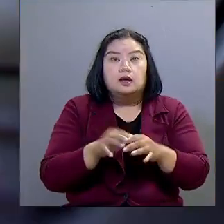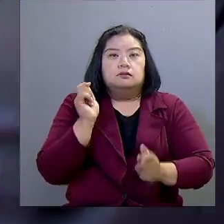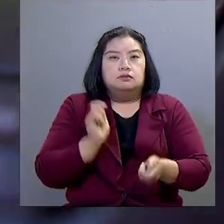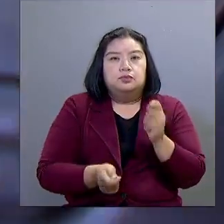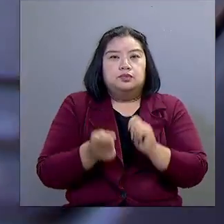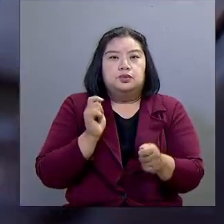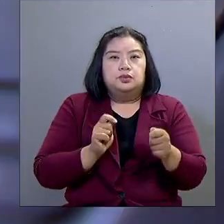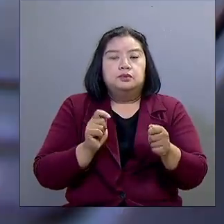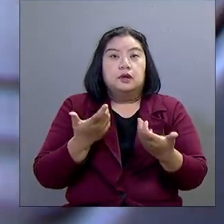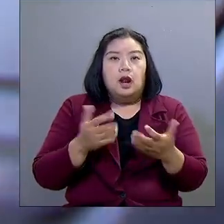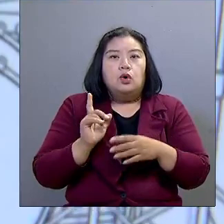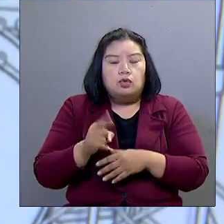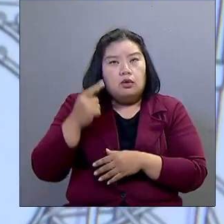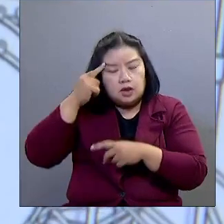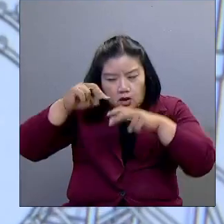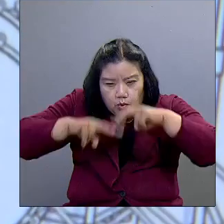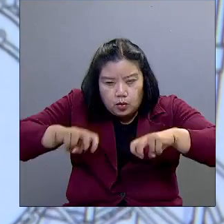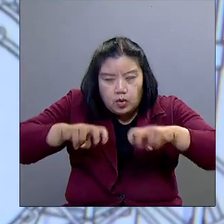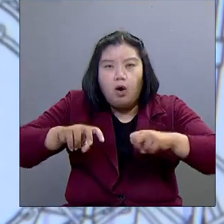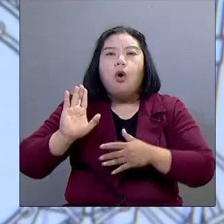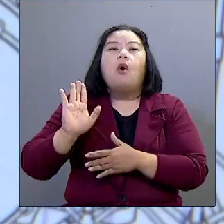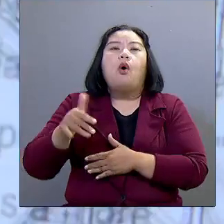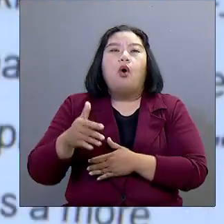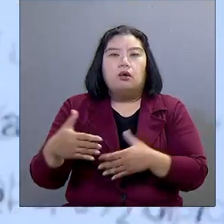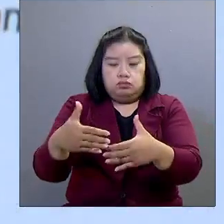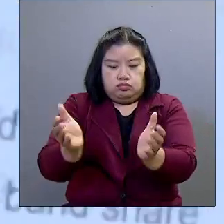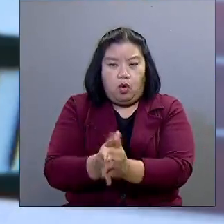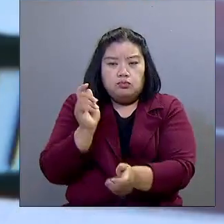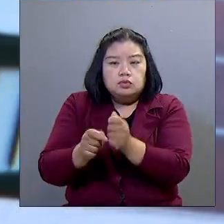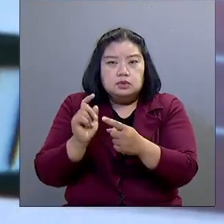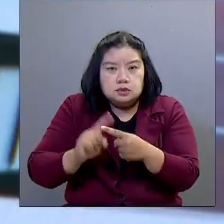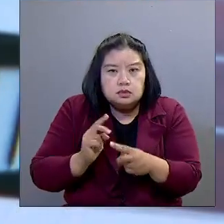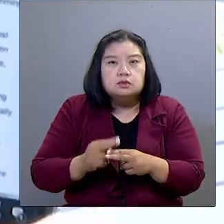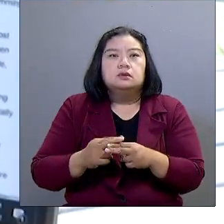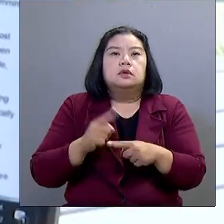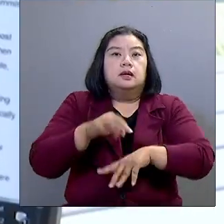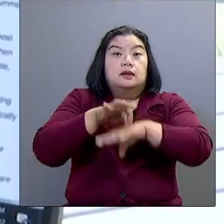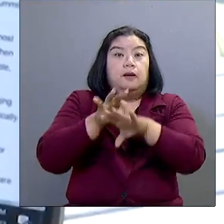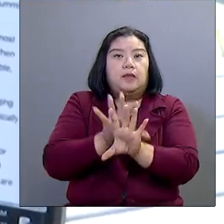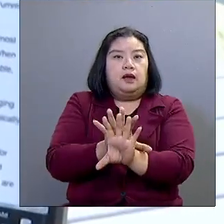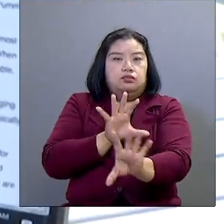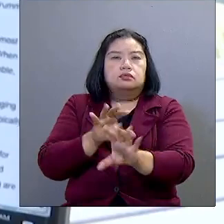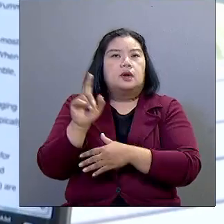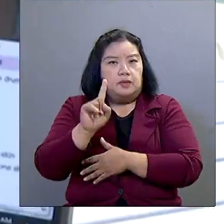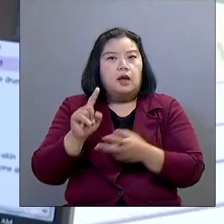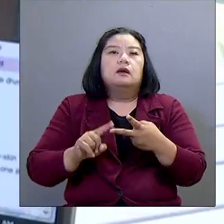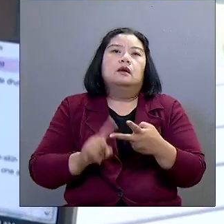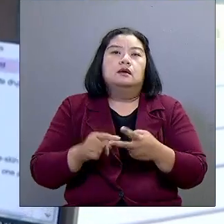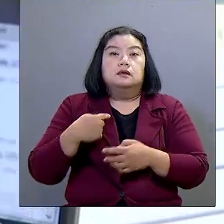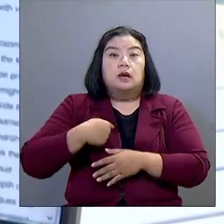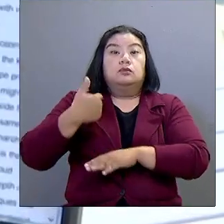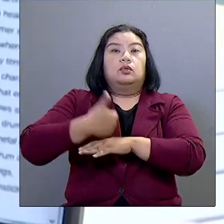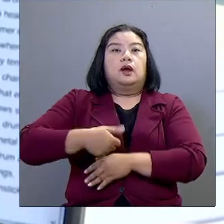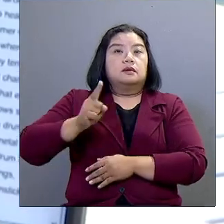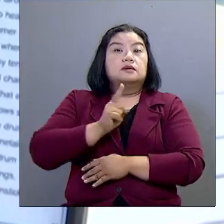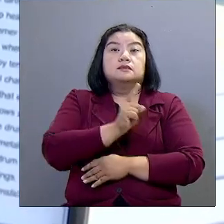ทิตก็ต้องไปค้นเลยว่าอุปกรณ์กลองประเภทนี้มันเรียกว่าอะไรแล้วก็ตำแหน่งในวงเรียกว่าอะไรคำสั่งที่กัปตันวงเข